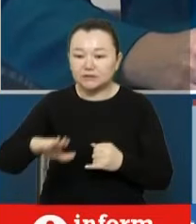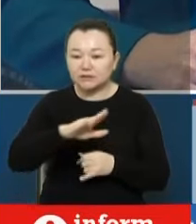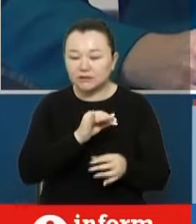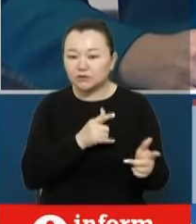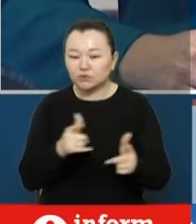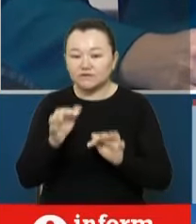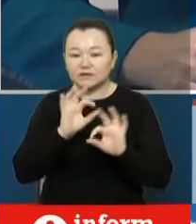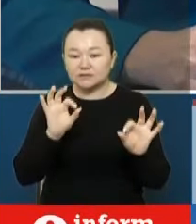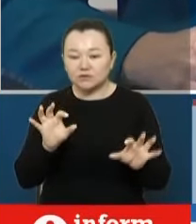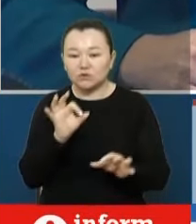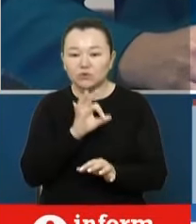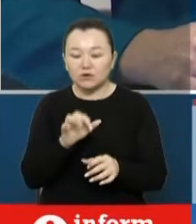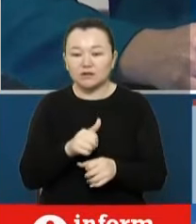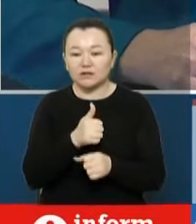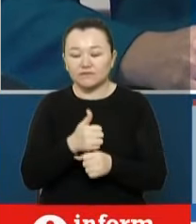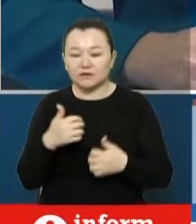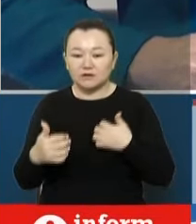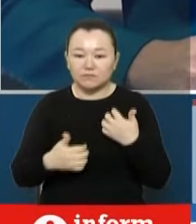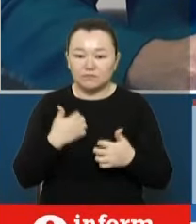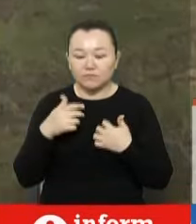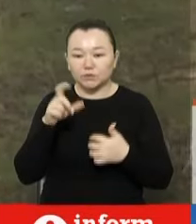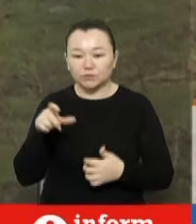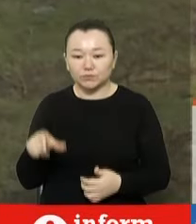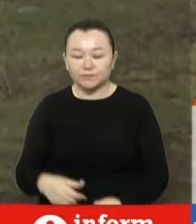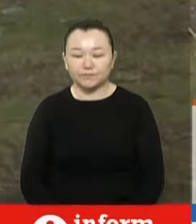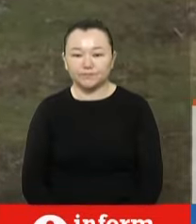готова рассказать, обоснованы ли тревоги экспертов.